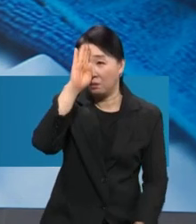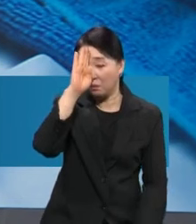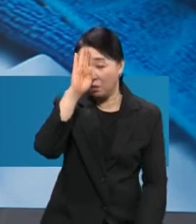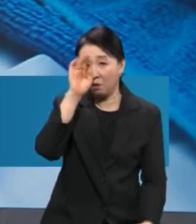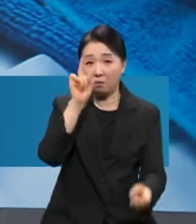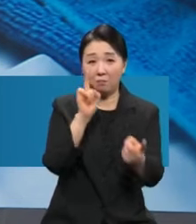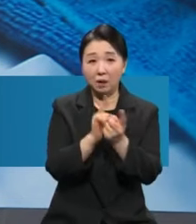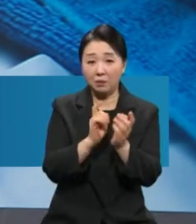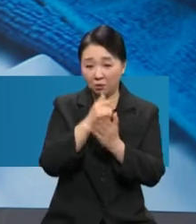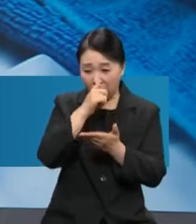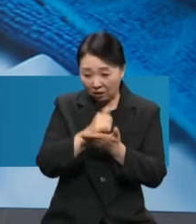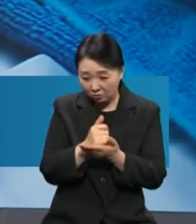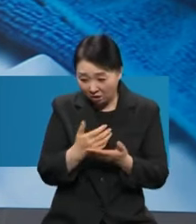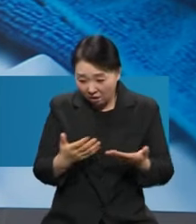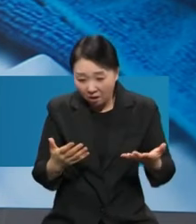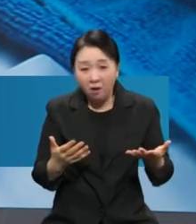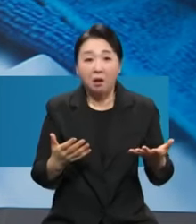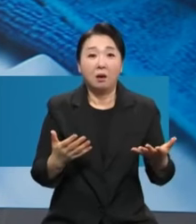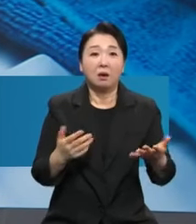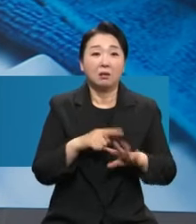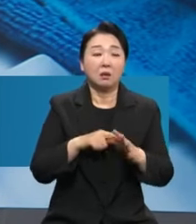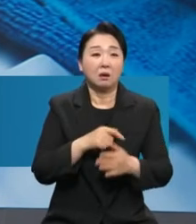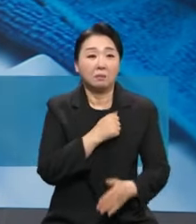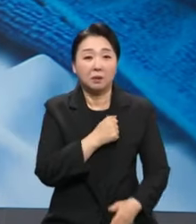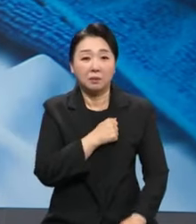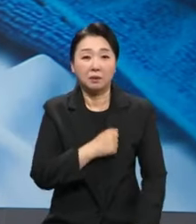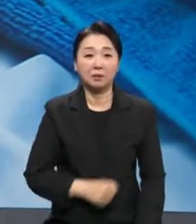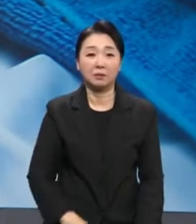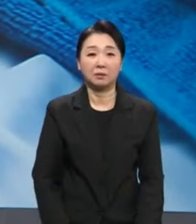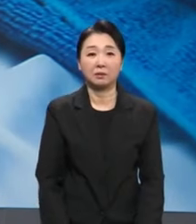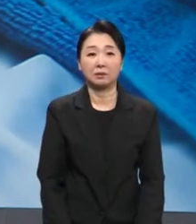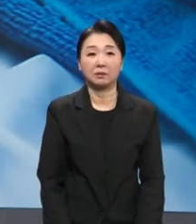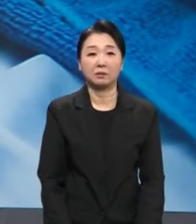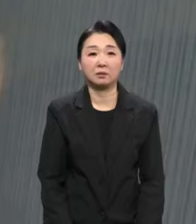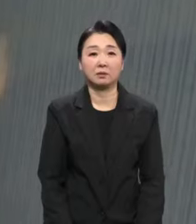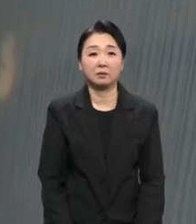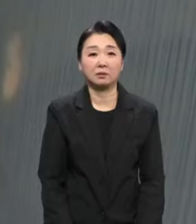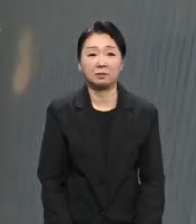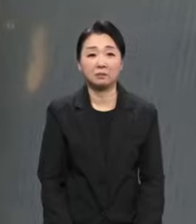이유로 죄인이 된 것 같다면서 막막한 마음입니다. 임예은 기자입니다.